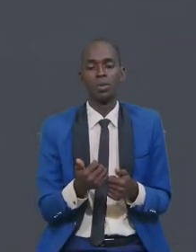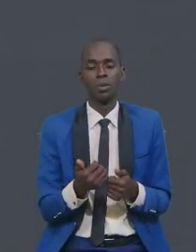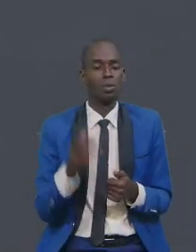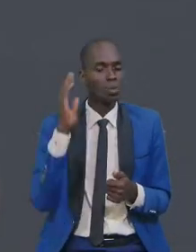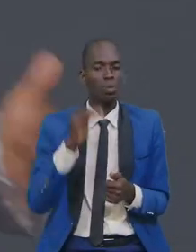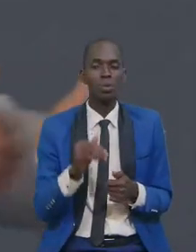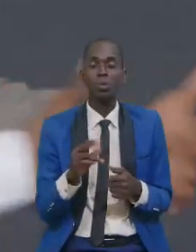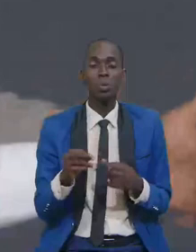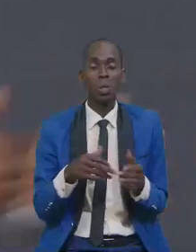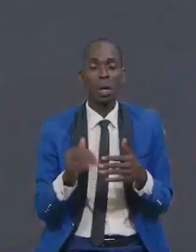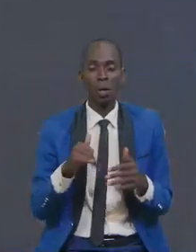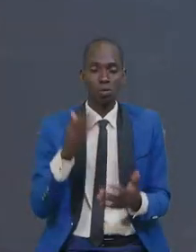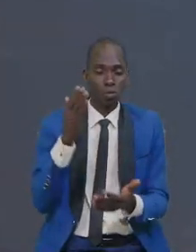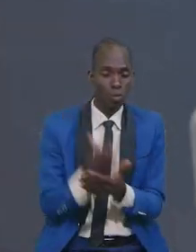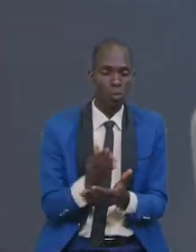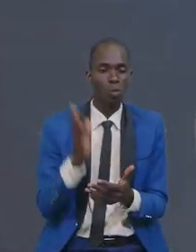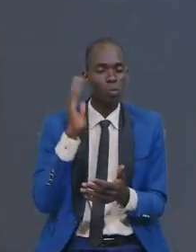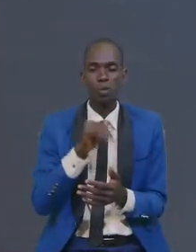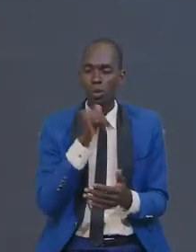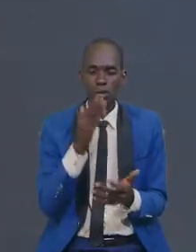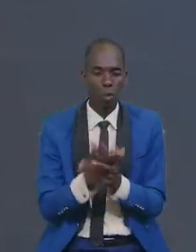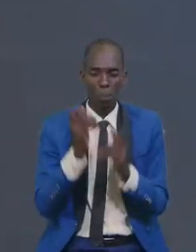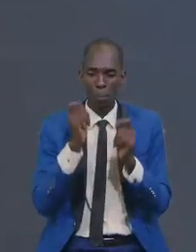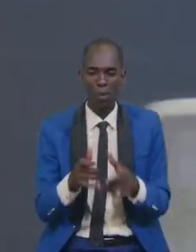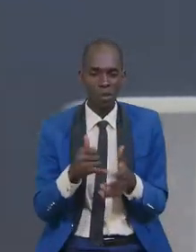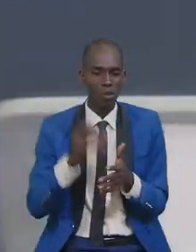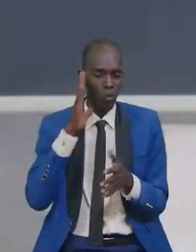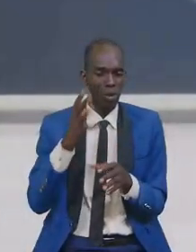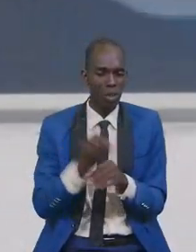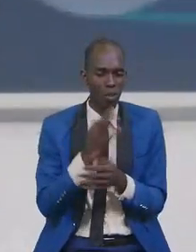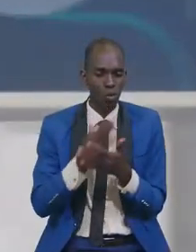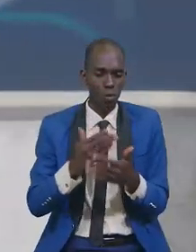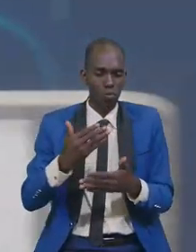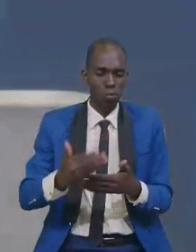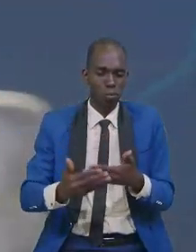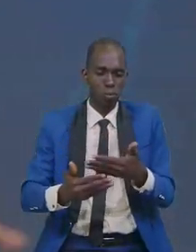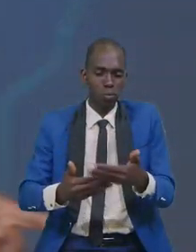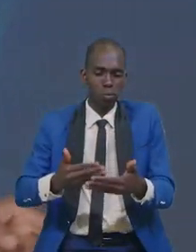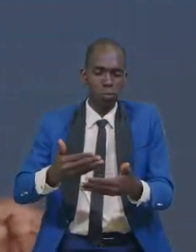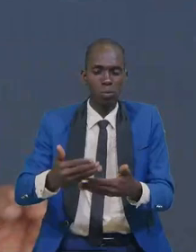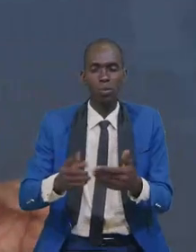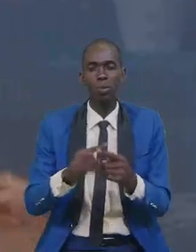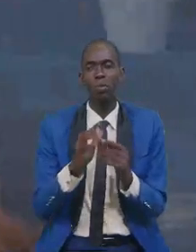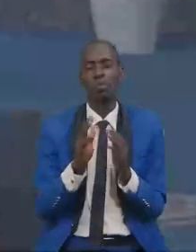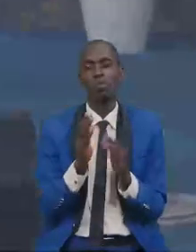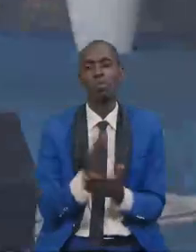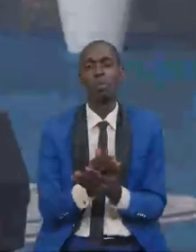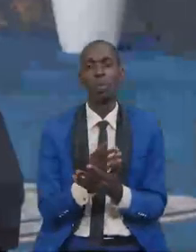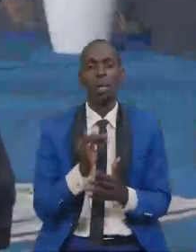ou même quand vous mettez le pied sur le frein, il faut du temps pour que ça s'arrête. J'ai découvert quand les gens